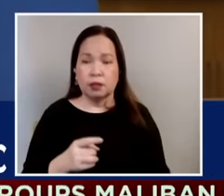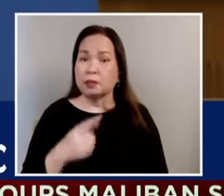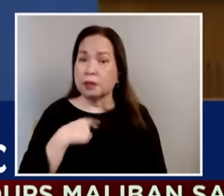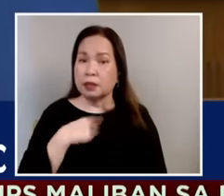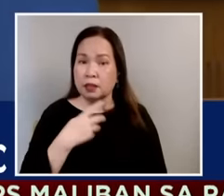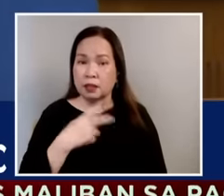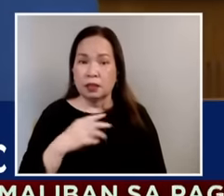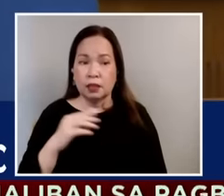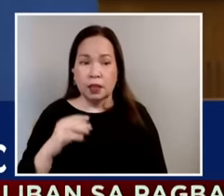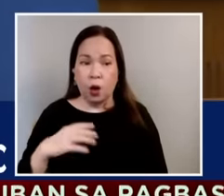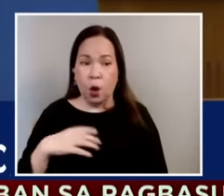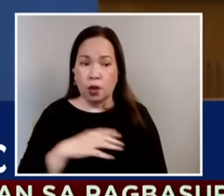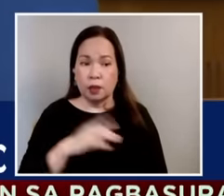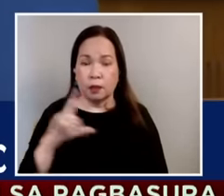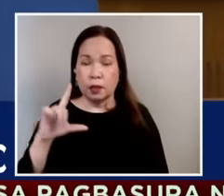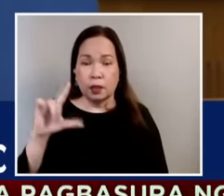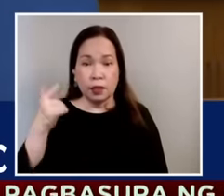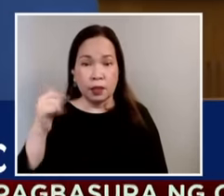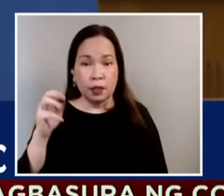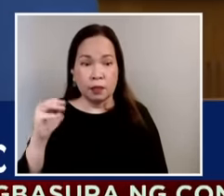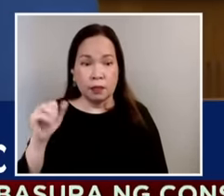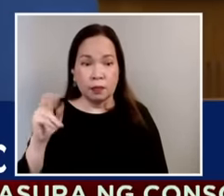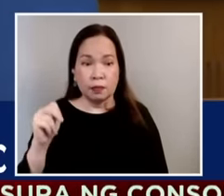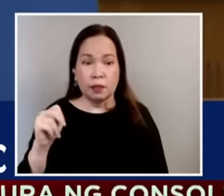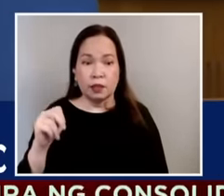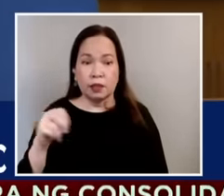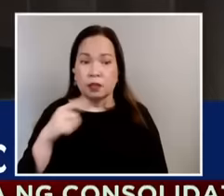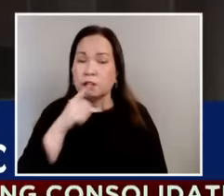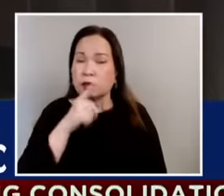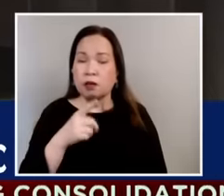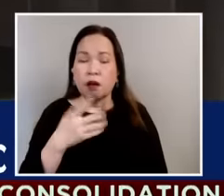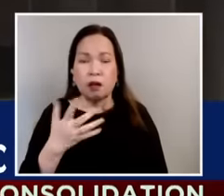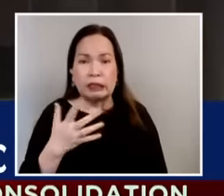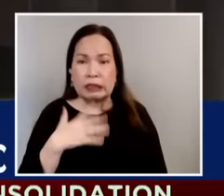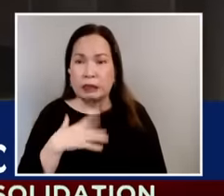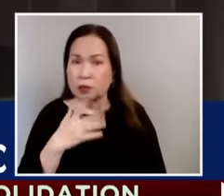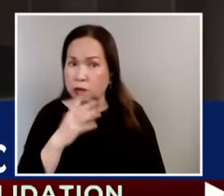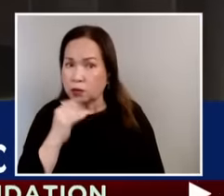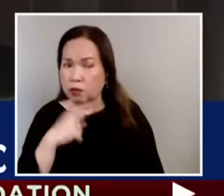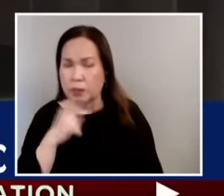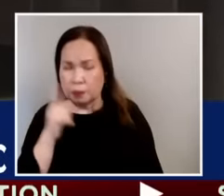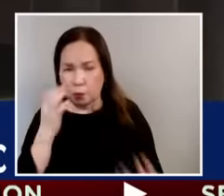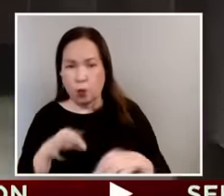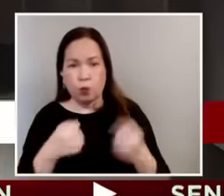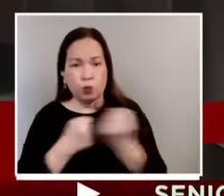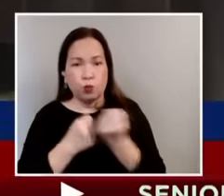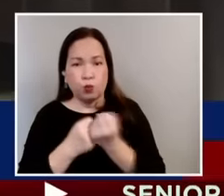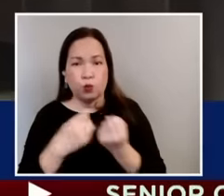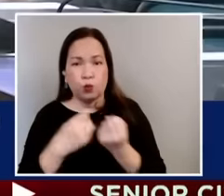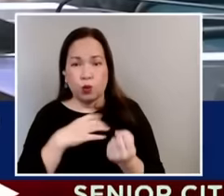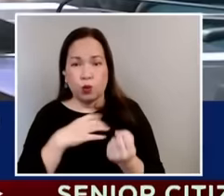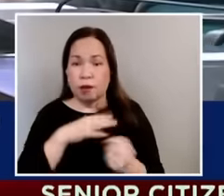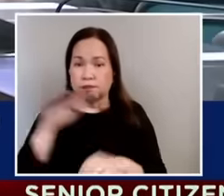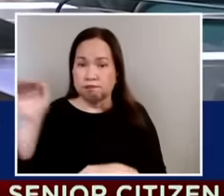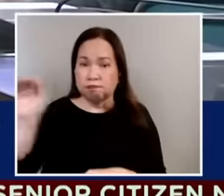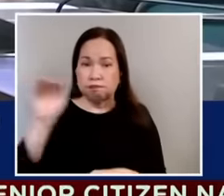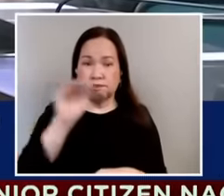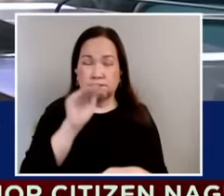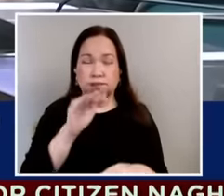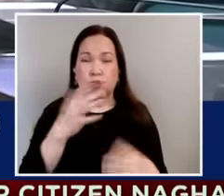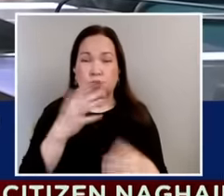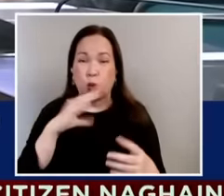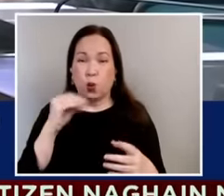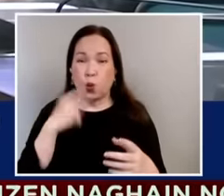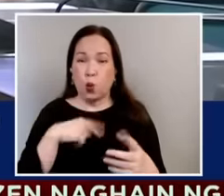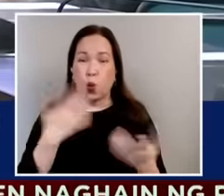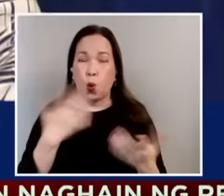namang pipigil sa gobyerno magbago ng isip, lalo na kung may suporta sa Kamara. Pinatatawag ng komite ang mga opisyal ng gobyerno at biktima umano ng war